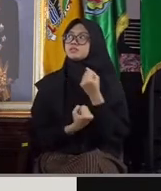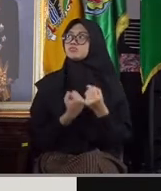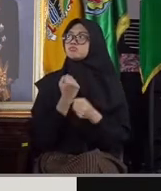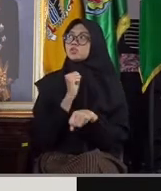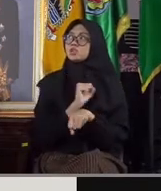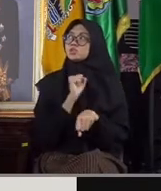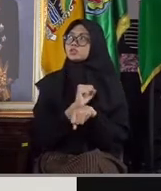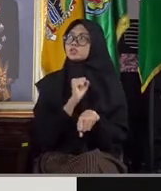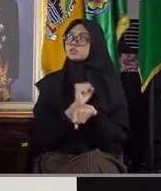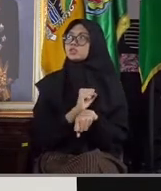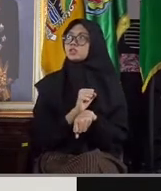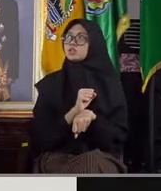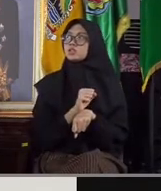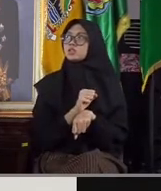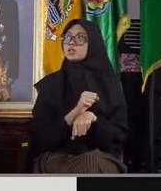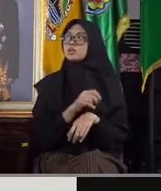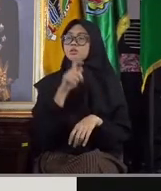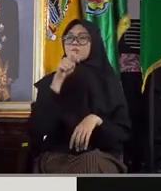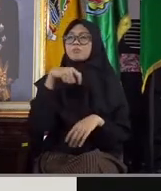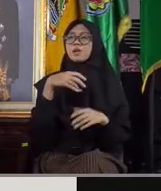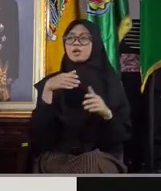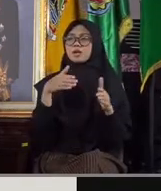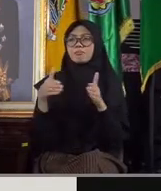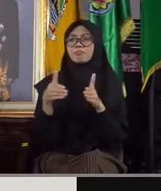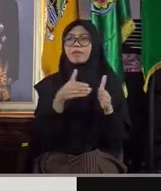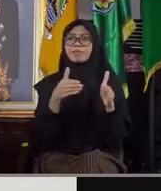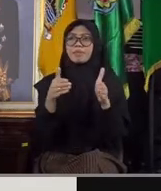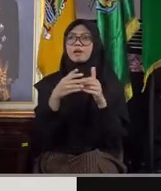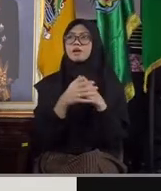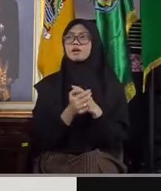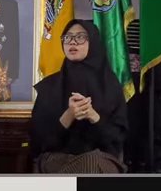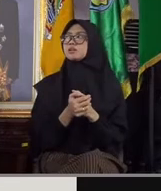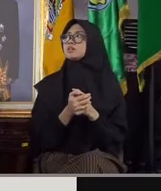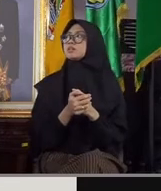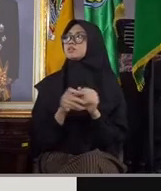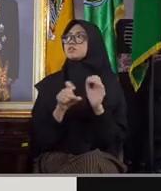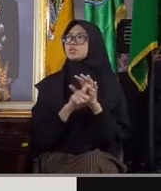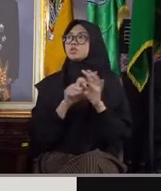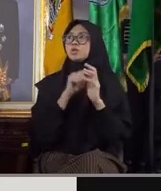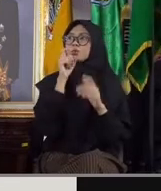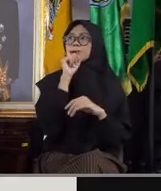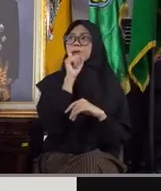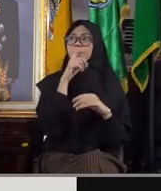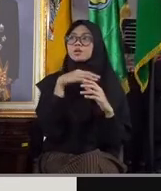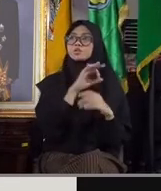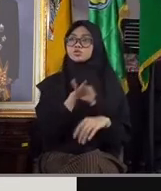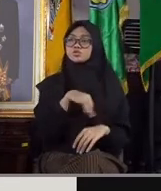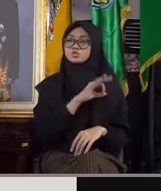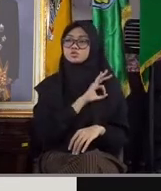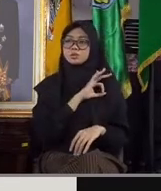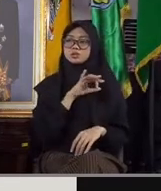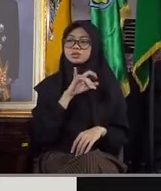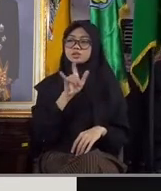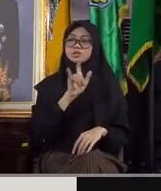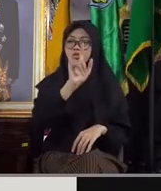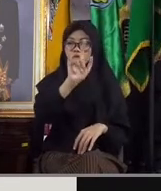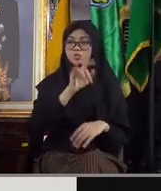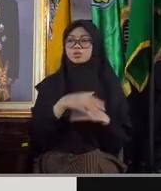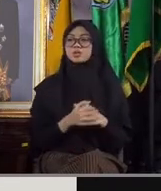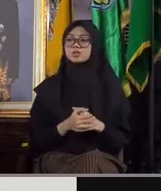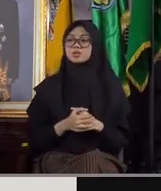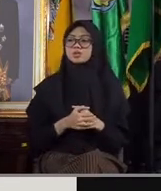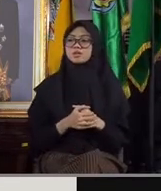itu, terutama revolusi mental yang seperti didengungkan oleh Presiden Jokowi itu, perlu lebih banyak lagi